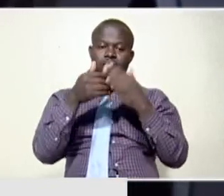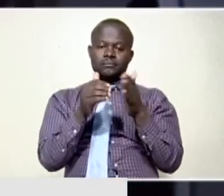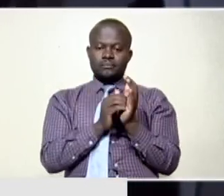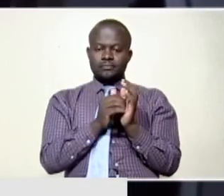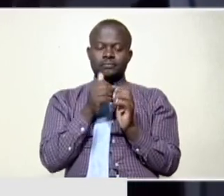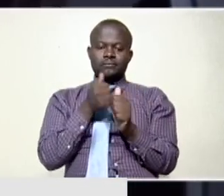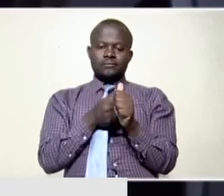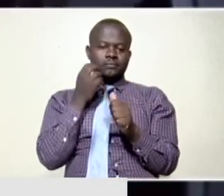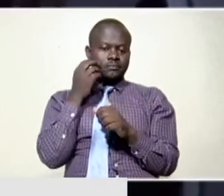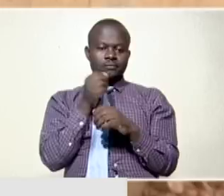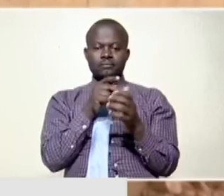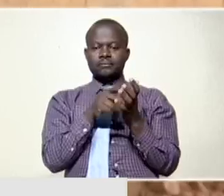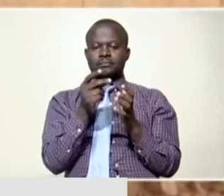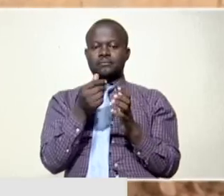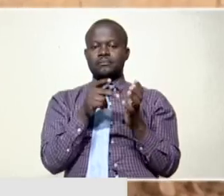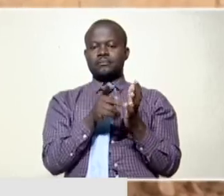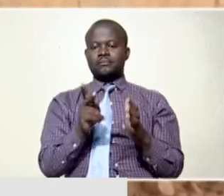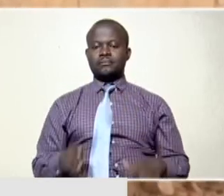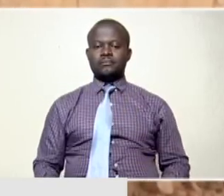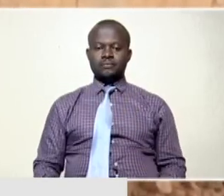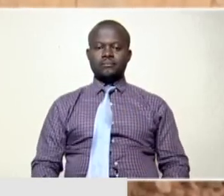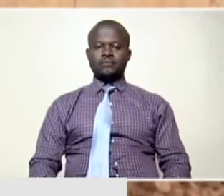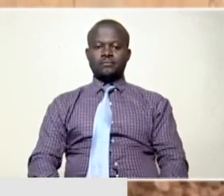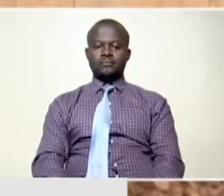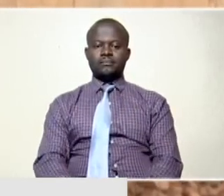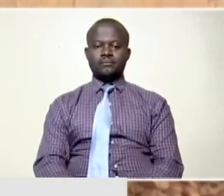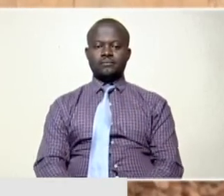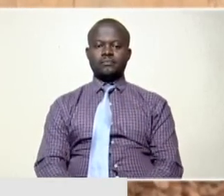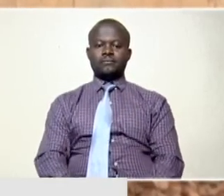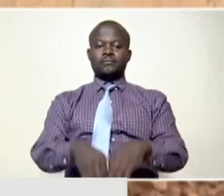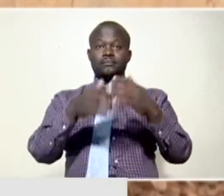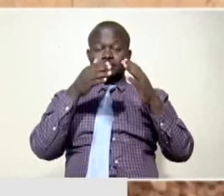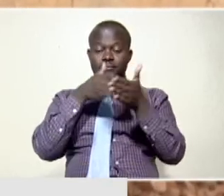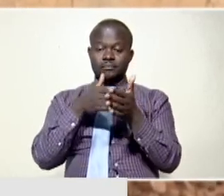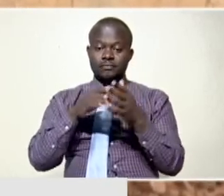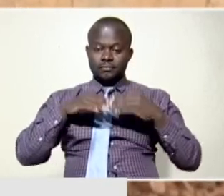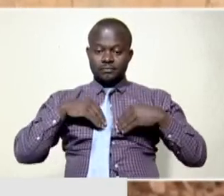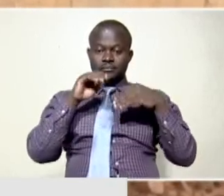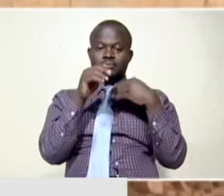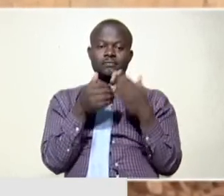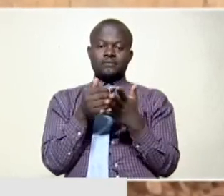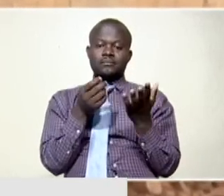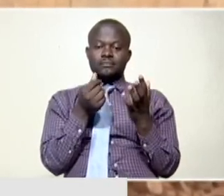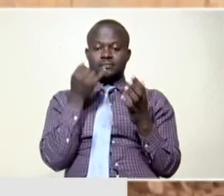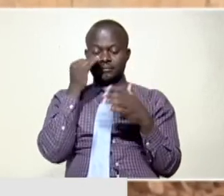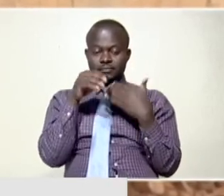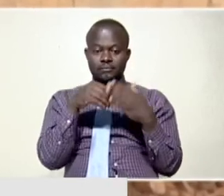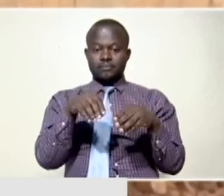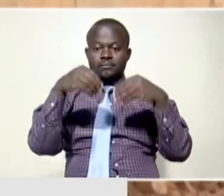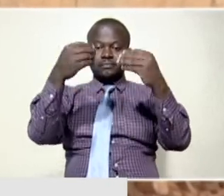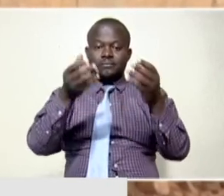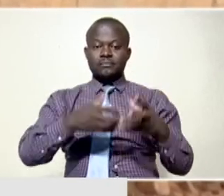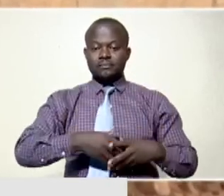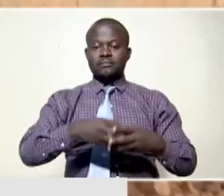buri kwezi bishyura amafaranga yo kugura. Imbogamizi dufitemo ni izuko bemera ko amafaranga iyo tuyatanze